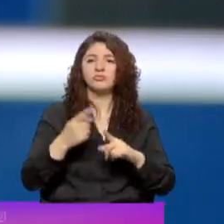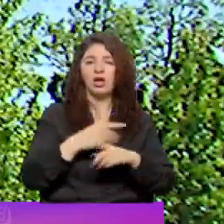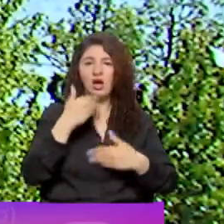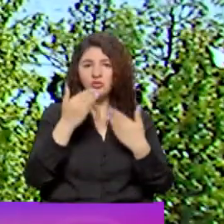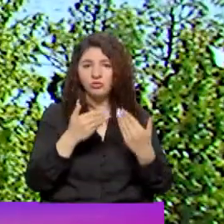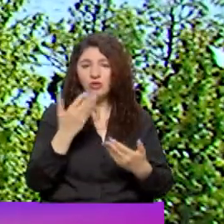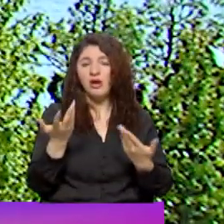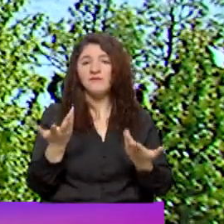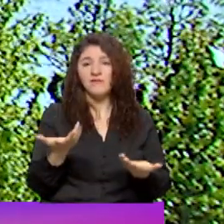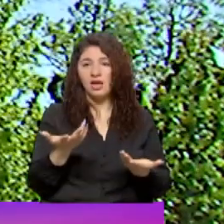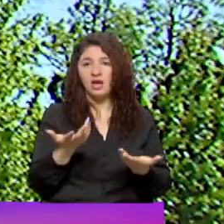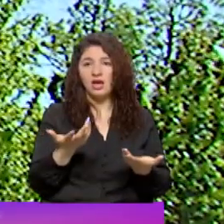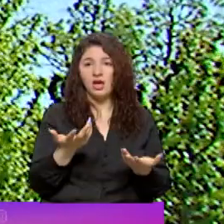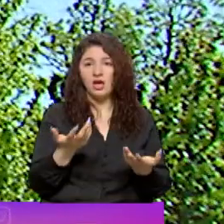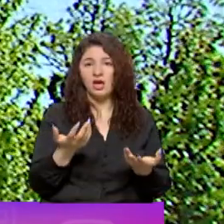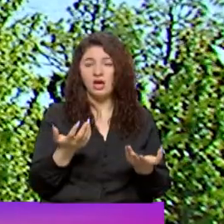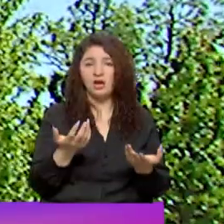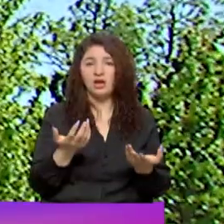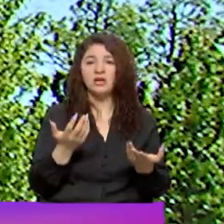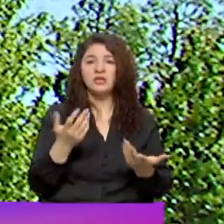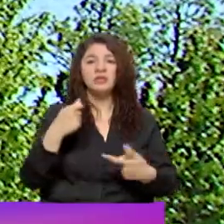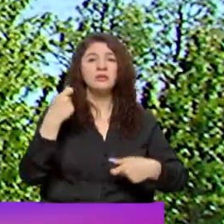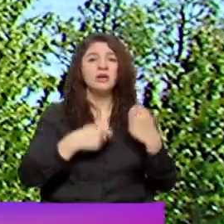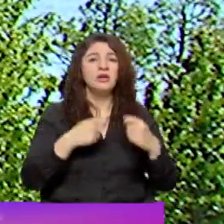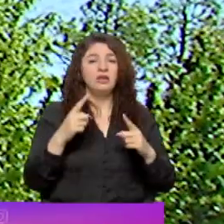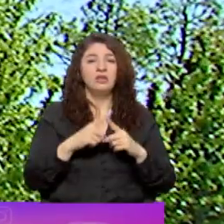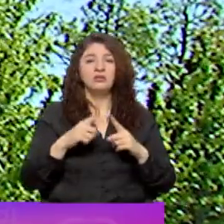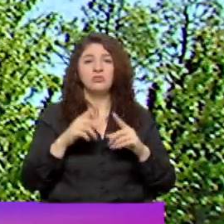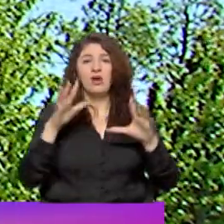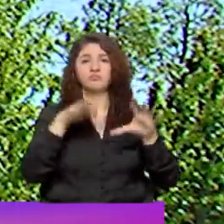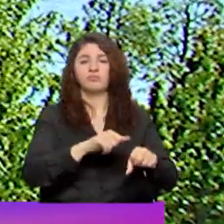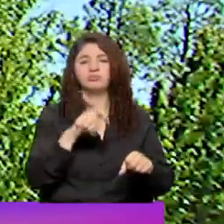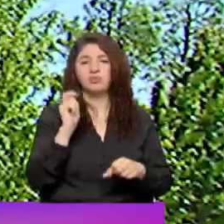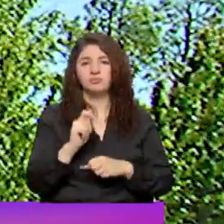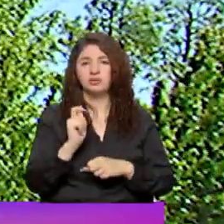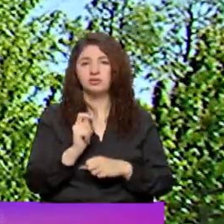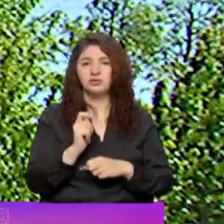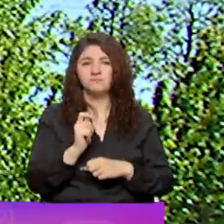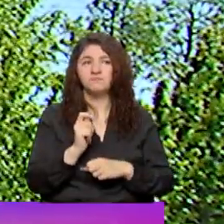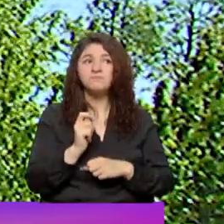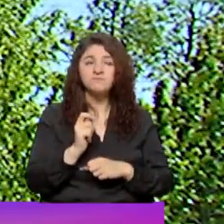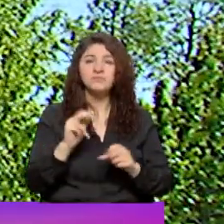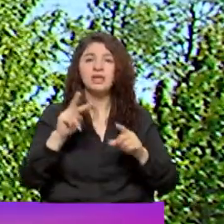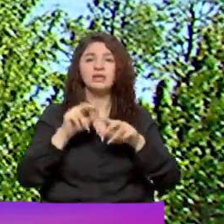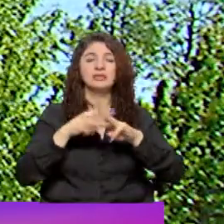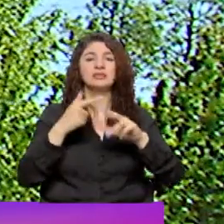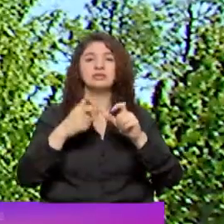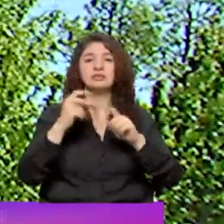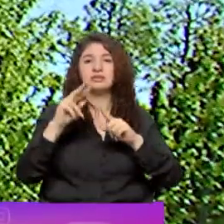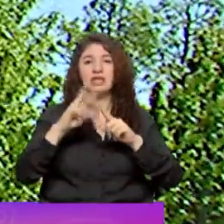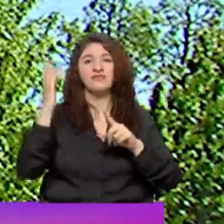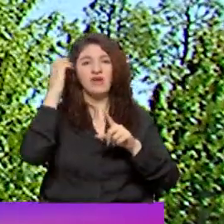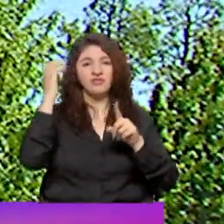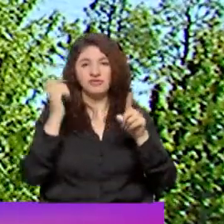bahsediyor ve Bu banka hesaplarına bloke konulması ve nesin Vakfı'nın